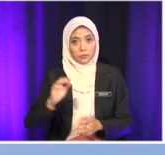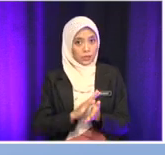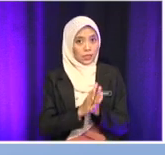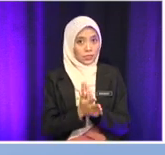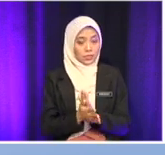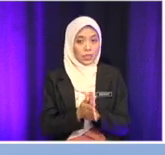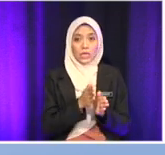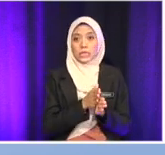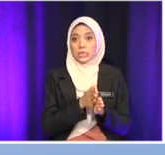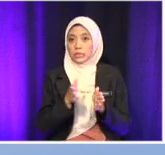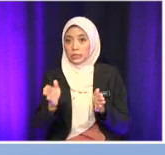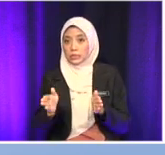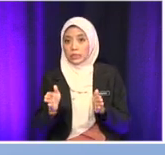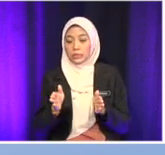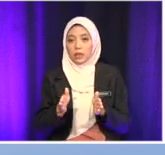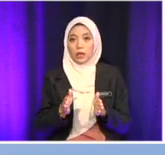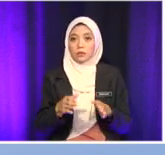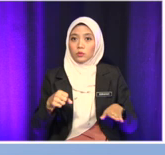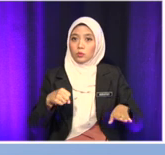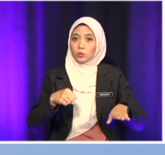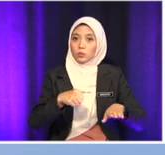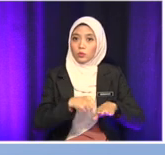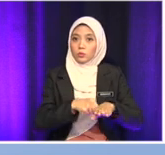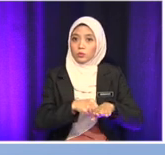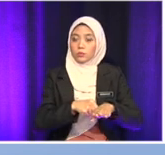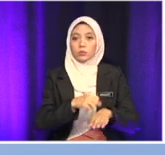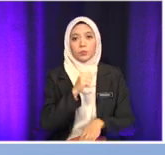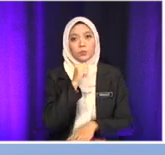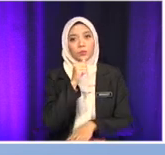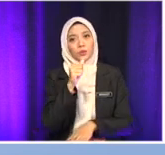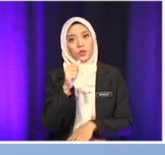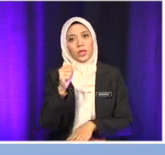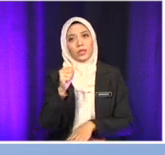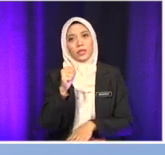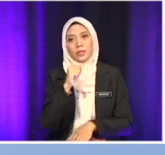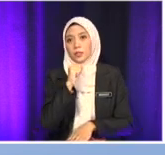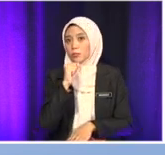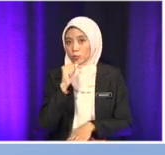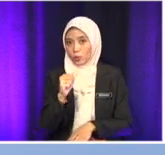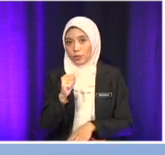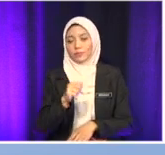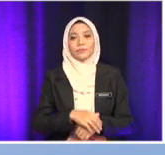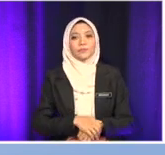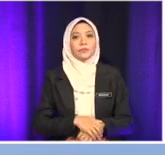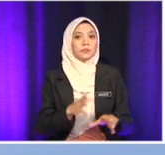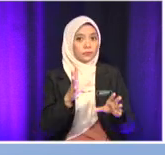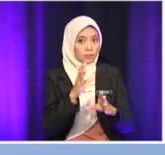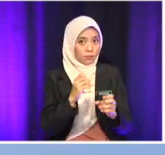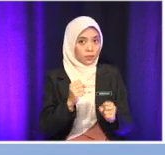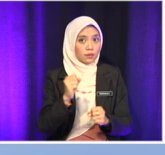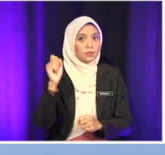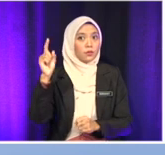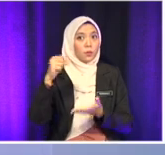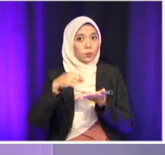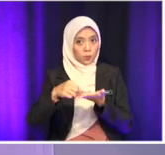Pentagon sekate pqrst bukan 6 cm dapat satu maka suasana yang betul